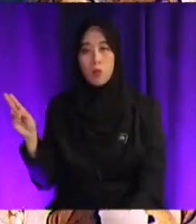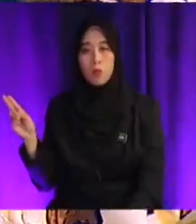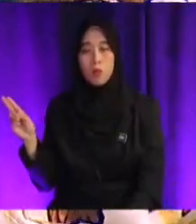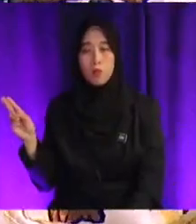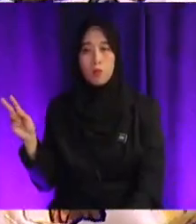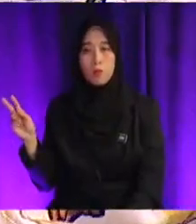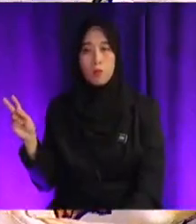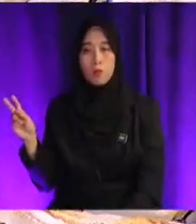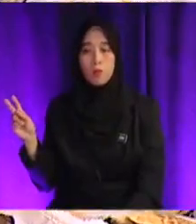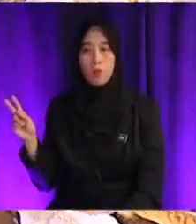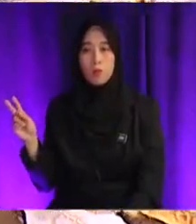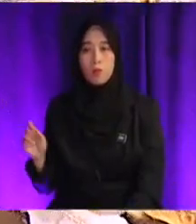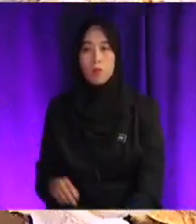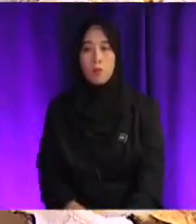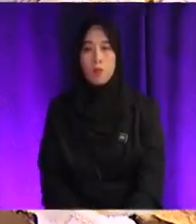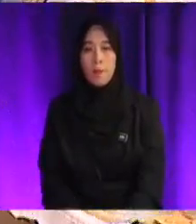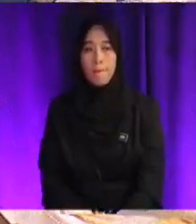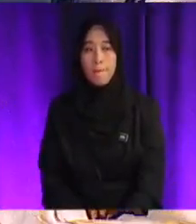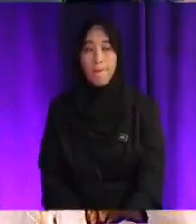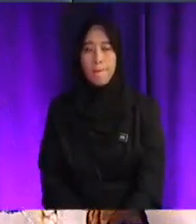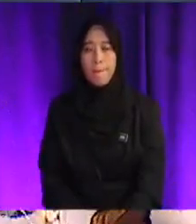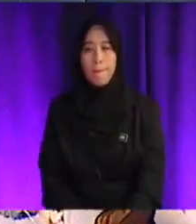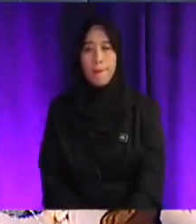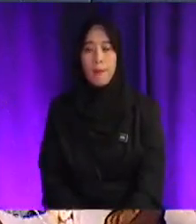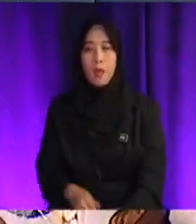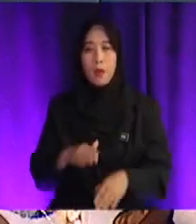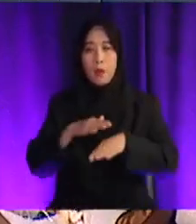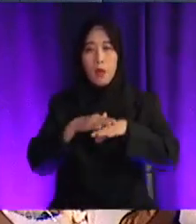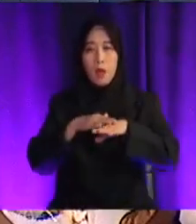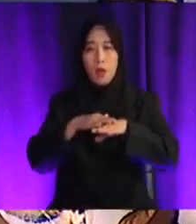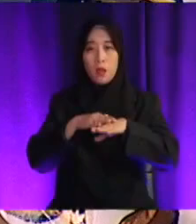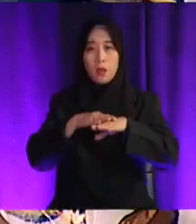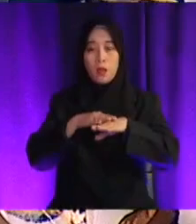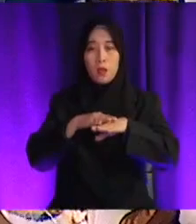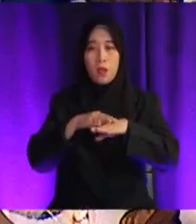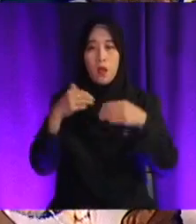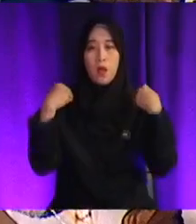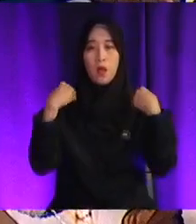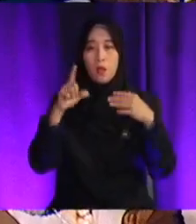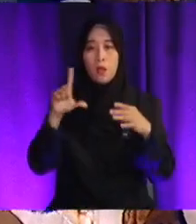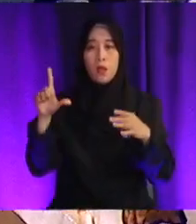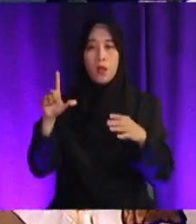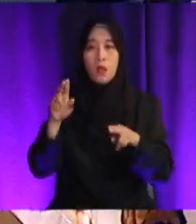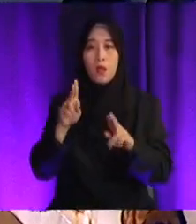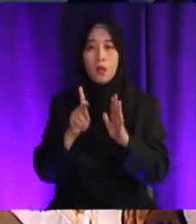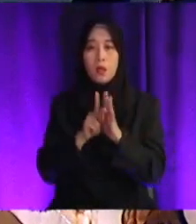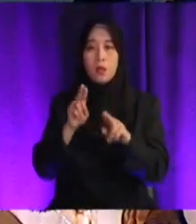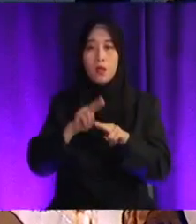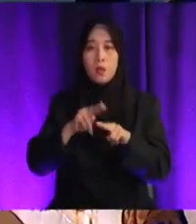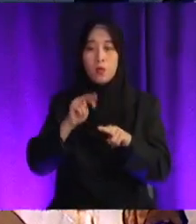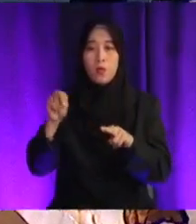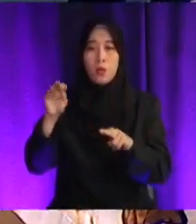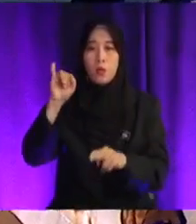cikgu. Itu dia. Okey, paling atas adalah kedudukan infinity. Okey, nampak yang atas tu